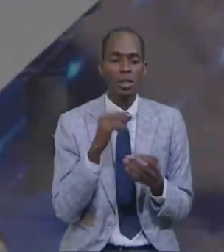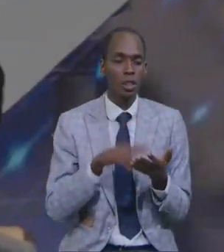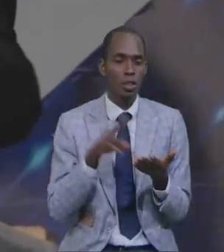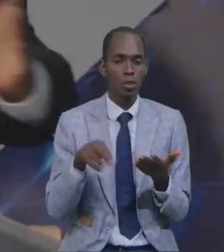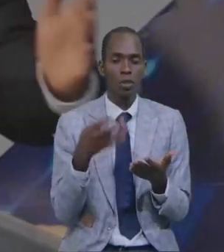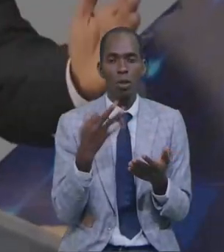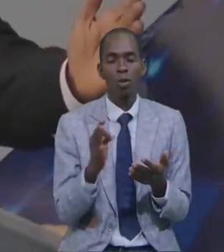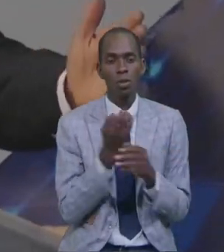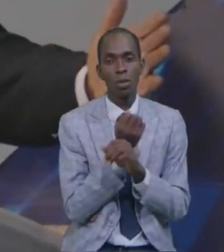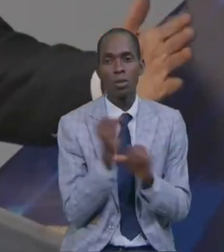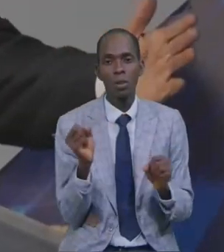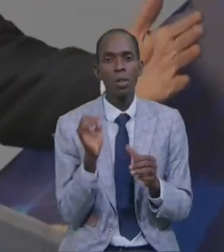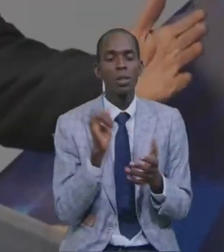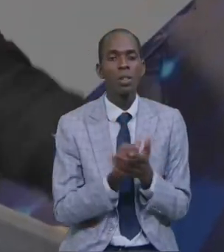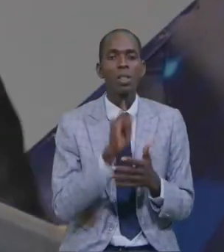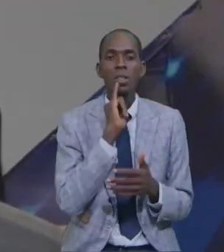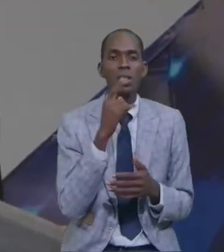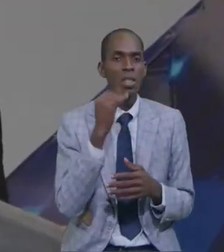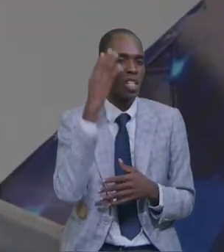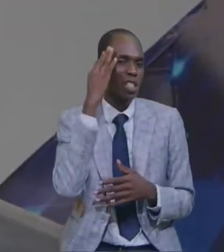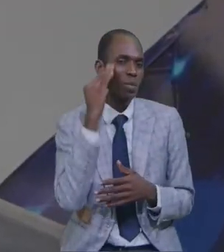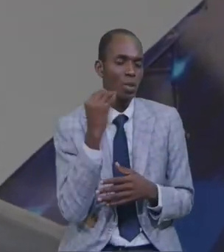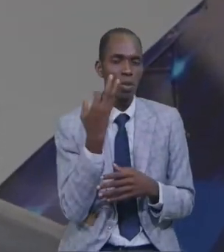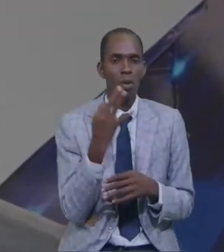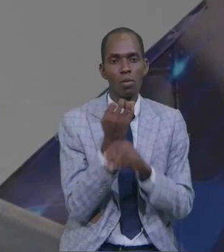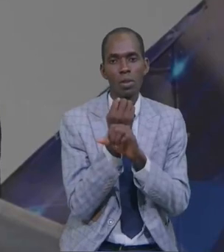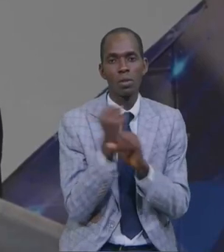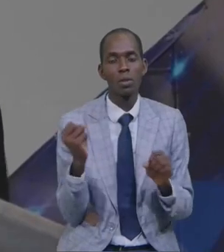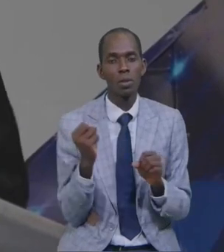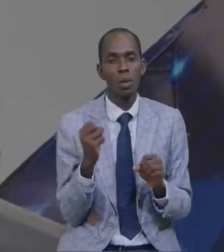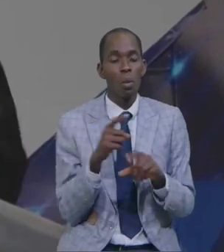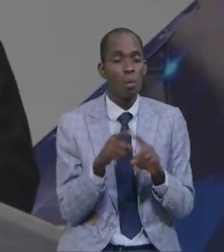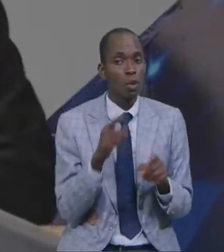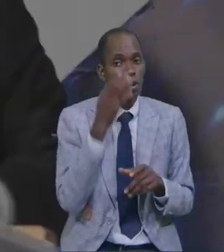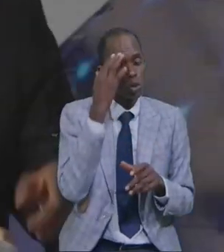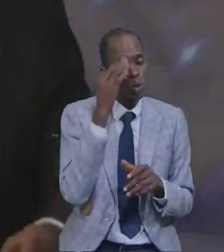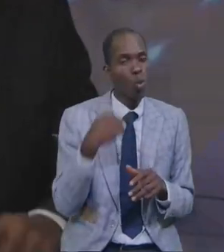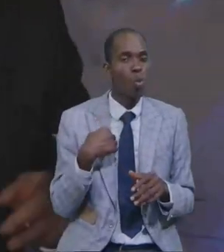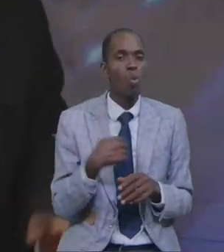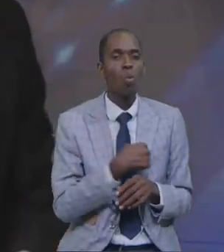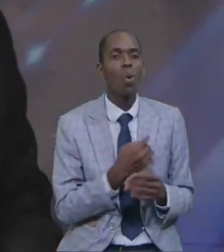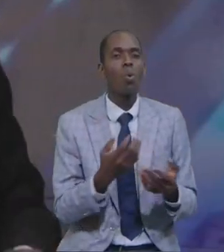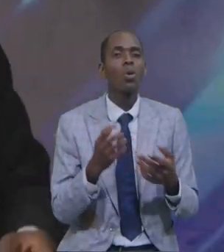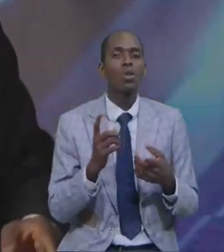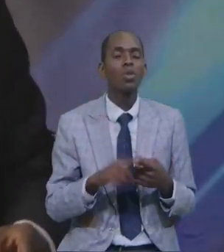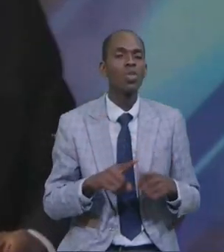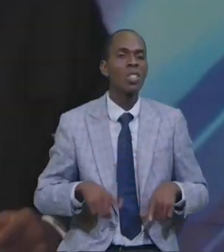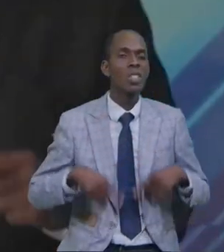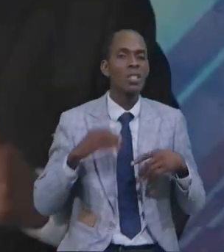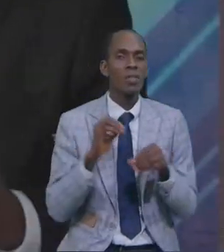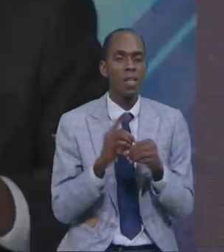Nous voulons vivre dans la plénitude de Christ par la foi. Et si nous voulons vivre